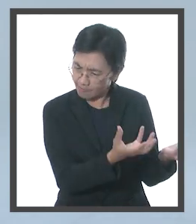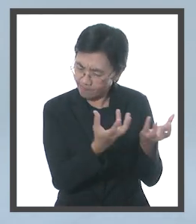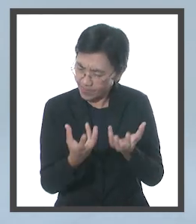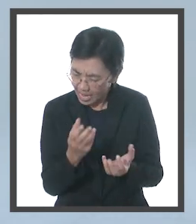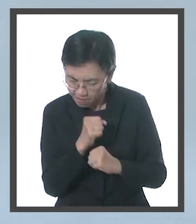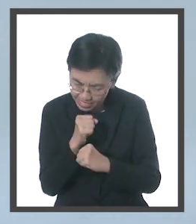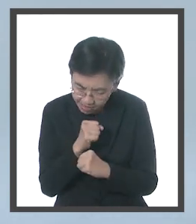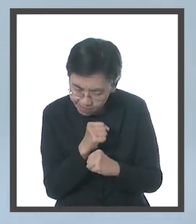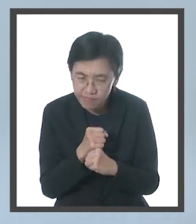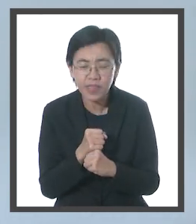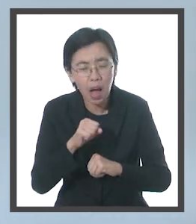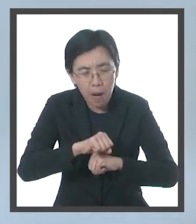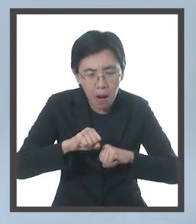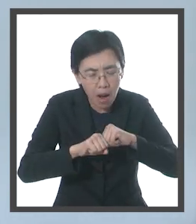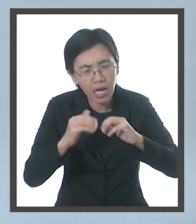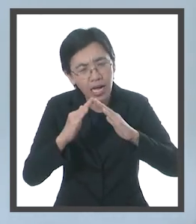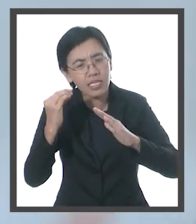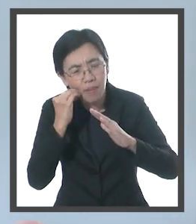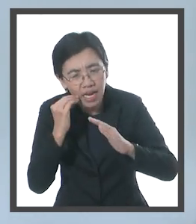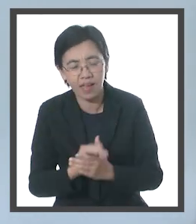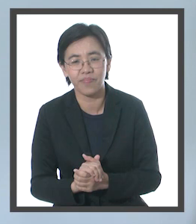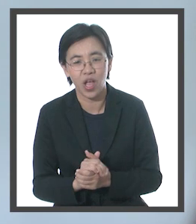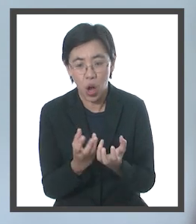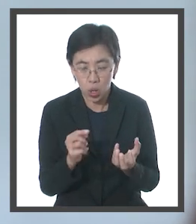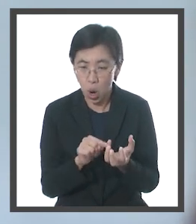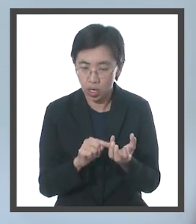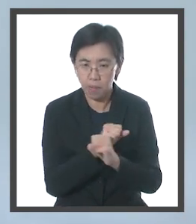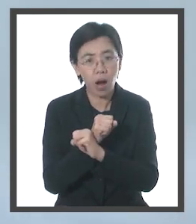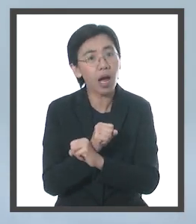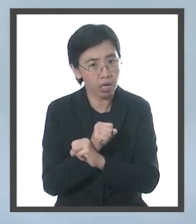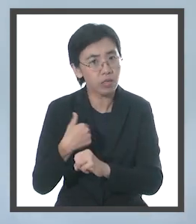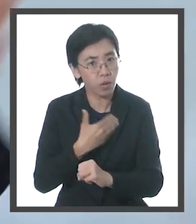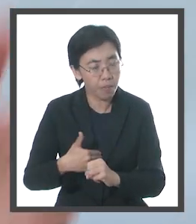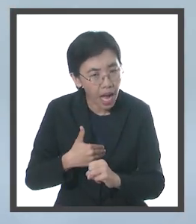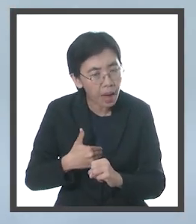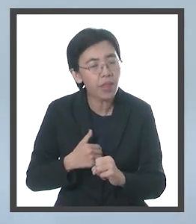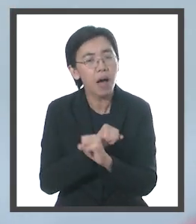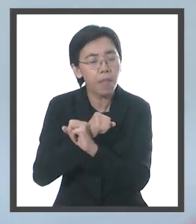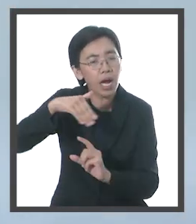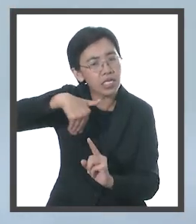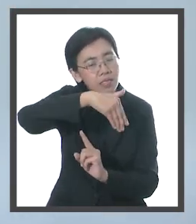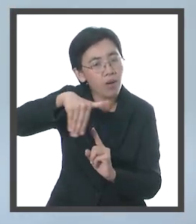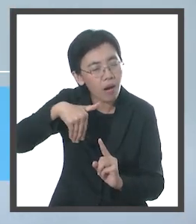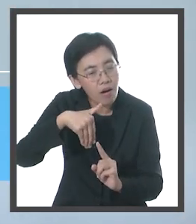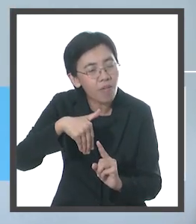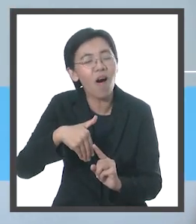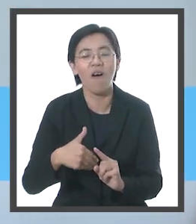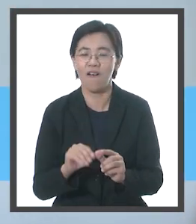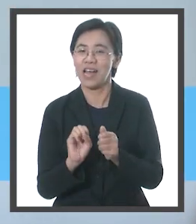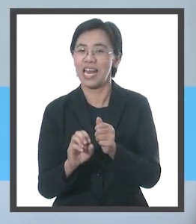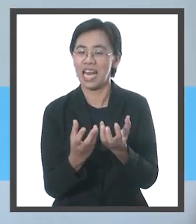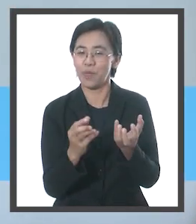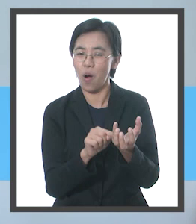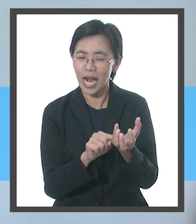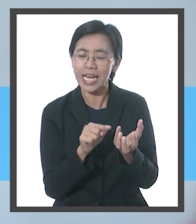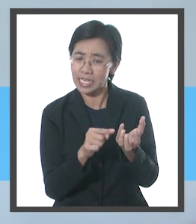ที่รักโลกแต่ว่ารักสุขภาพฉันด้วยนะมาใช้ได้ครับก็จะบอกว่าตัวนี้นะปล่อยส